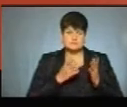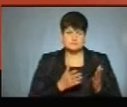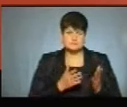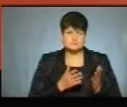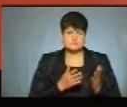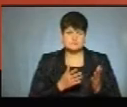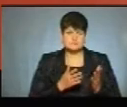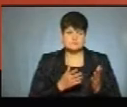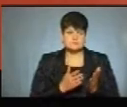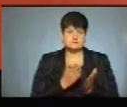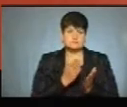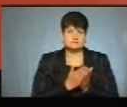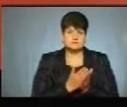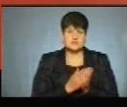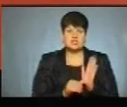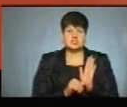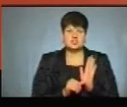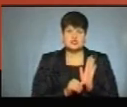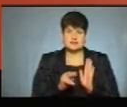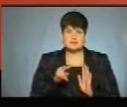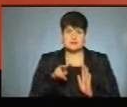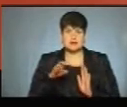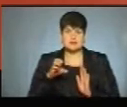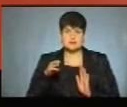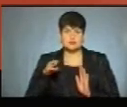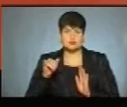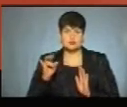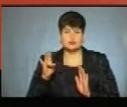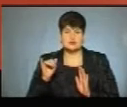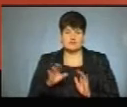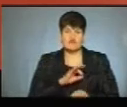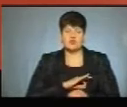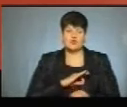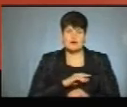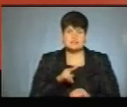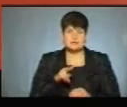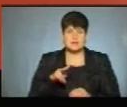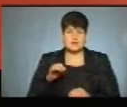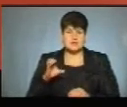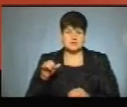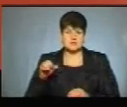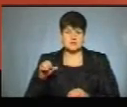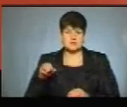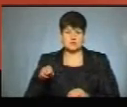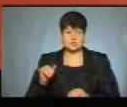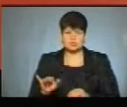є, якщо правильно, 6 пластунів, от вихованців Пласту, тобто не вже в